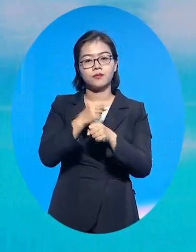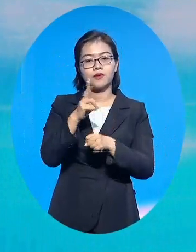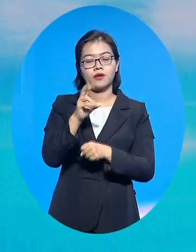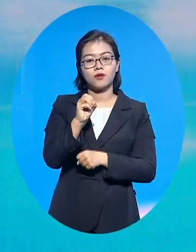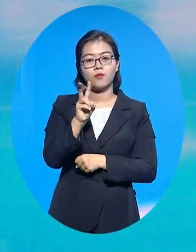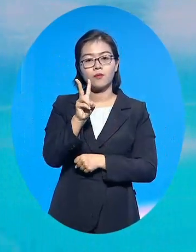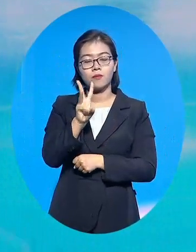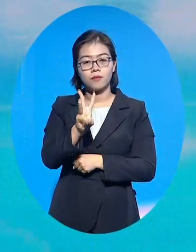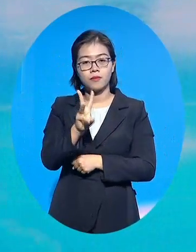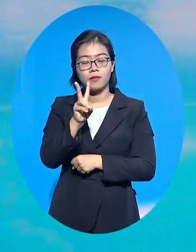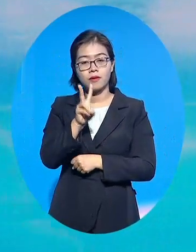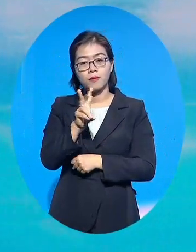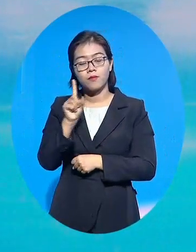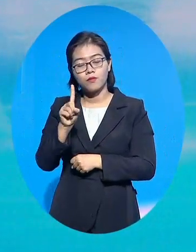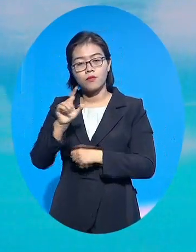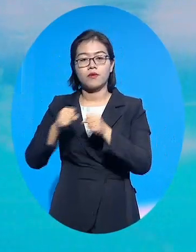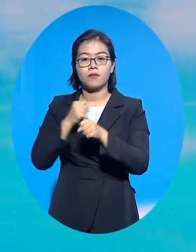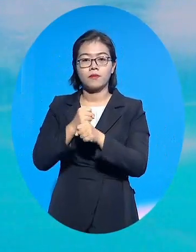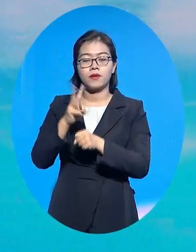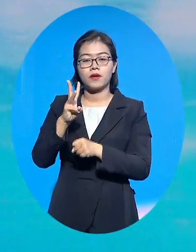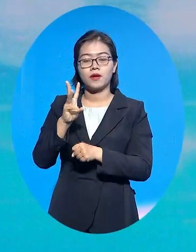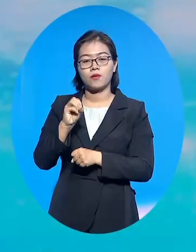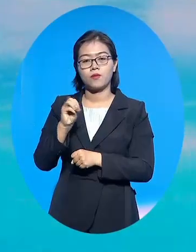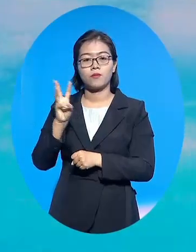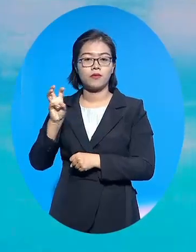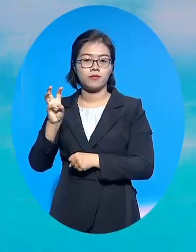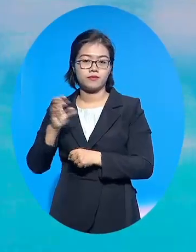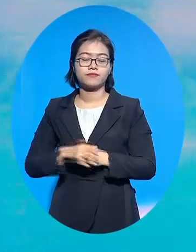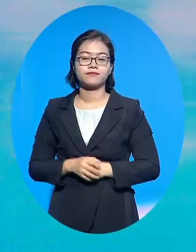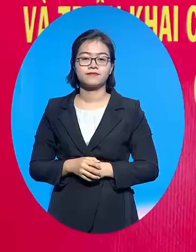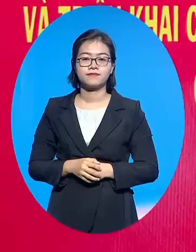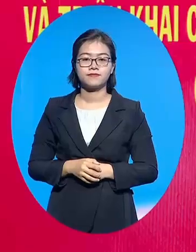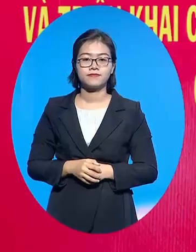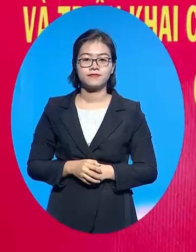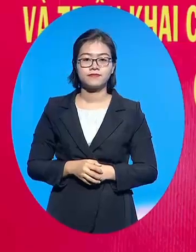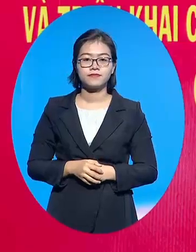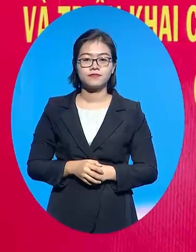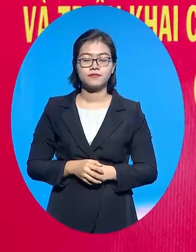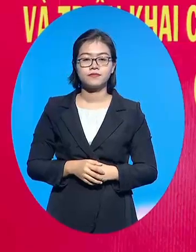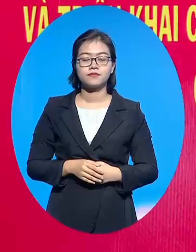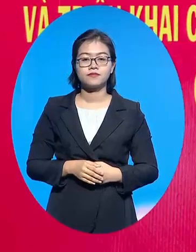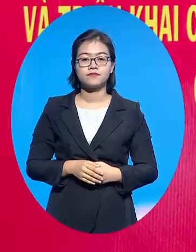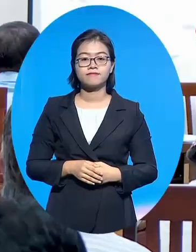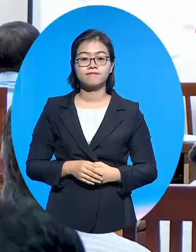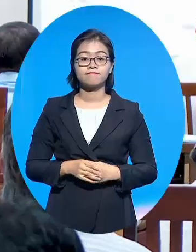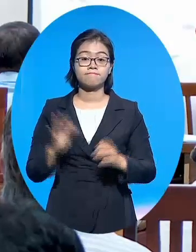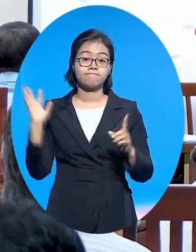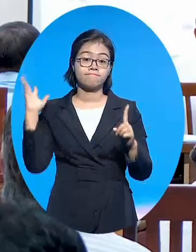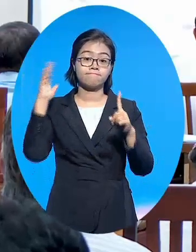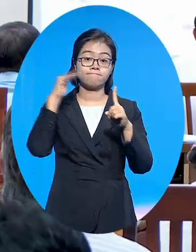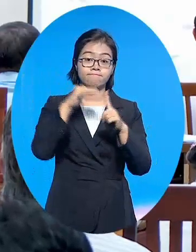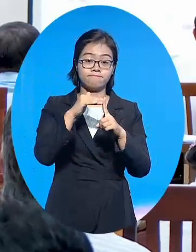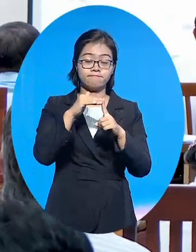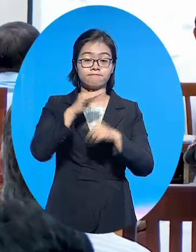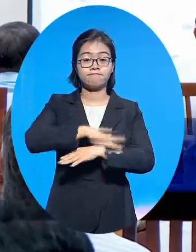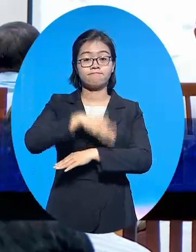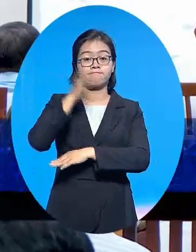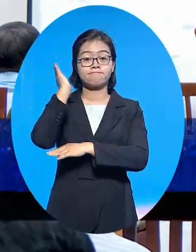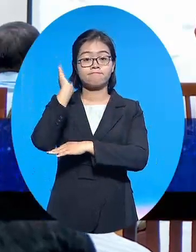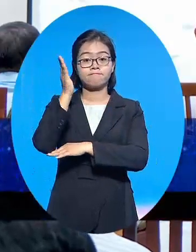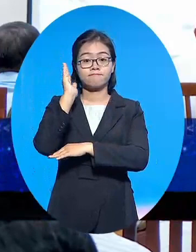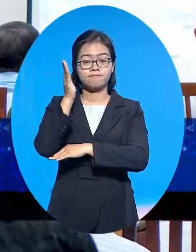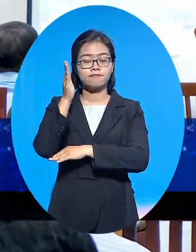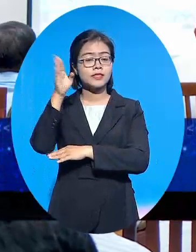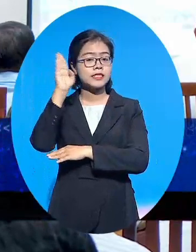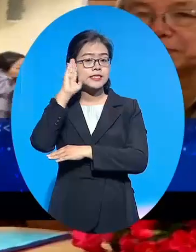Thành phố Hồ Chí Minh Nguyễn Hữu Hải dự và phát biểu chào mừng tại hội nghị các đại biểu đã được nghe triển khai